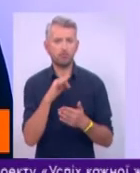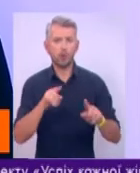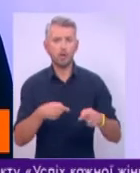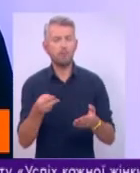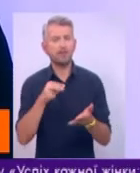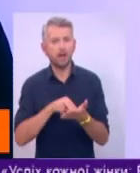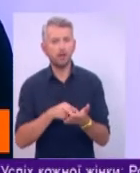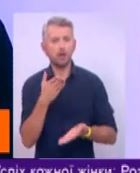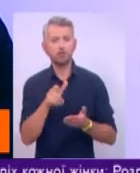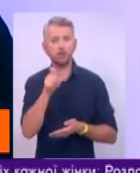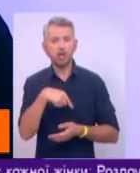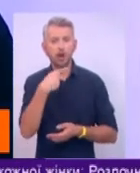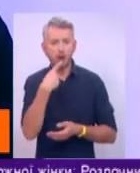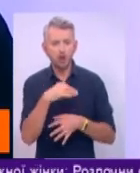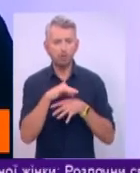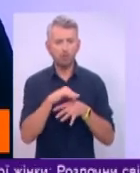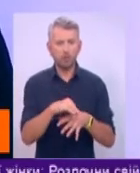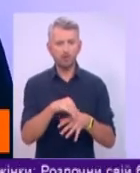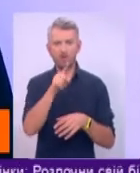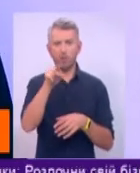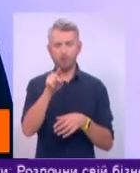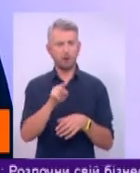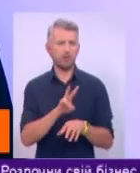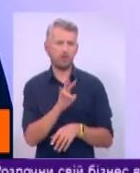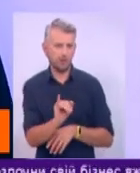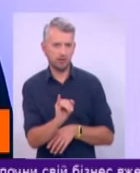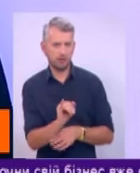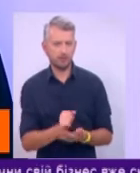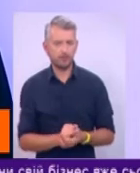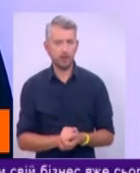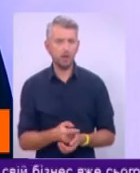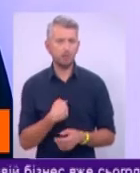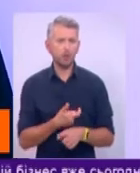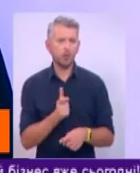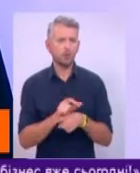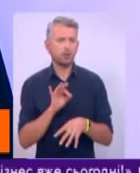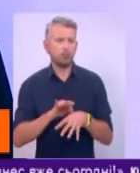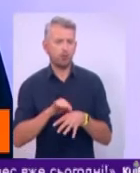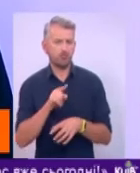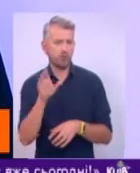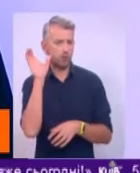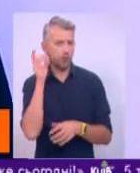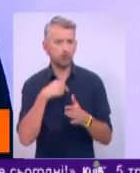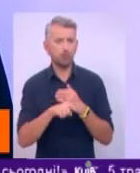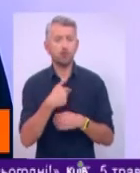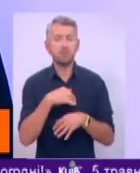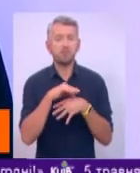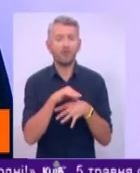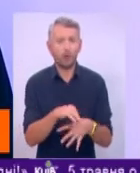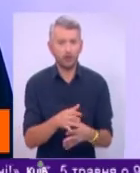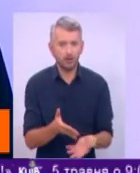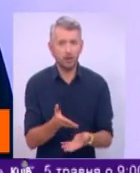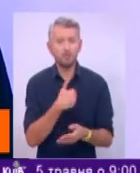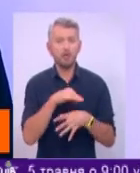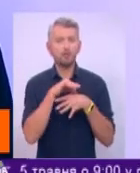реабілітації, що людина каже, проводиться формально. Абсолютно ні. Ви знаєте, мені дуже боляче це слухати, тому що ми проводили... І